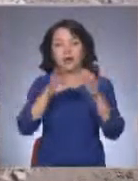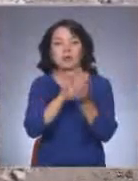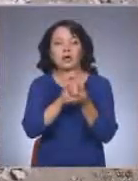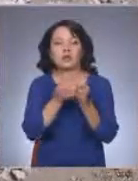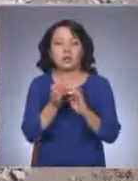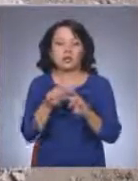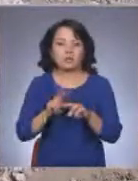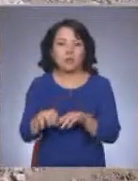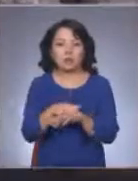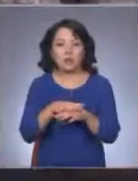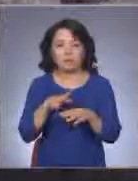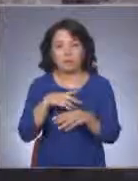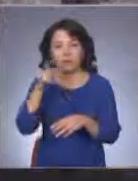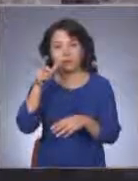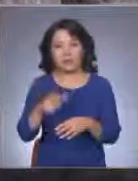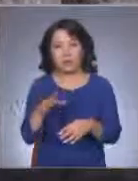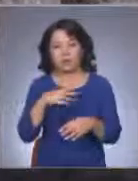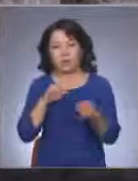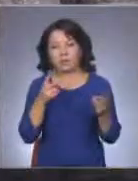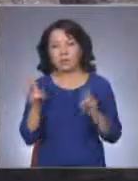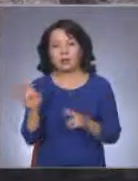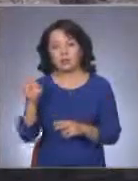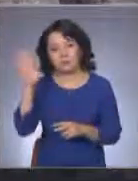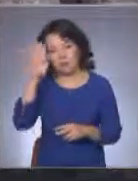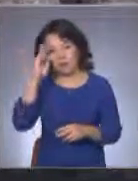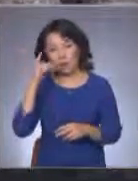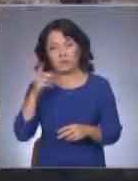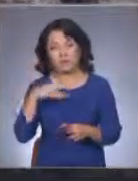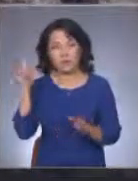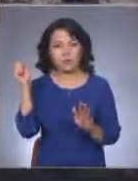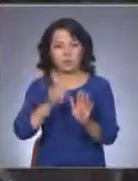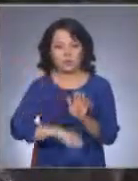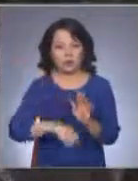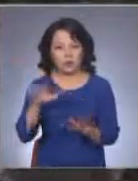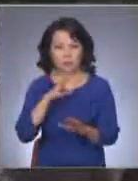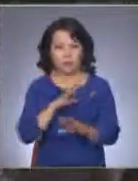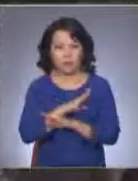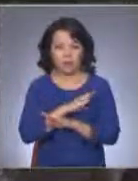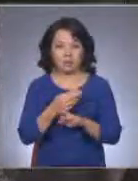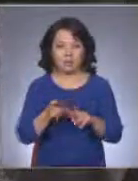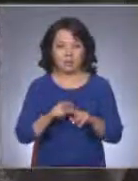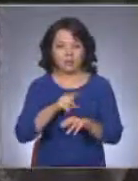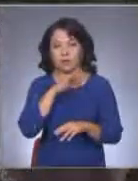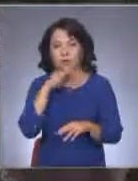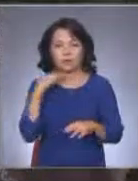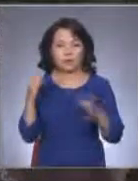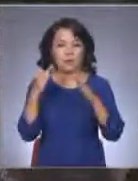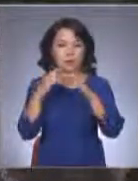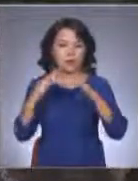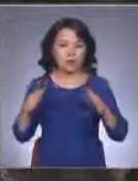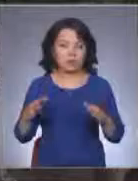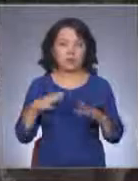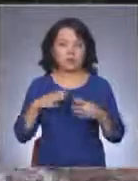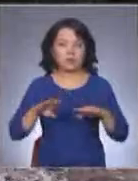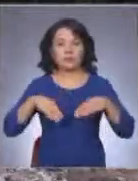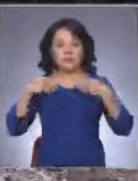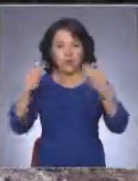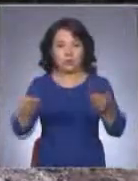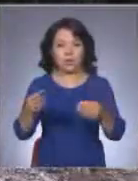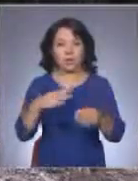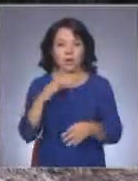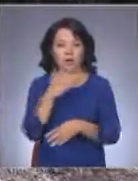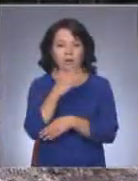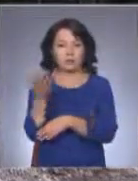тас алаңсыз би кешінде жүрген бозбаланың өмірін қиды. Жүздеген үй шатыр жарықсыз қалып, ағаштар құлады. Бүлінген